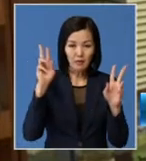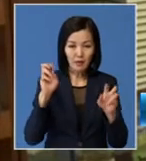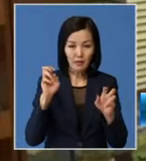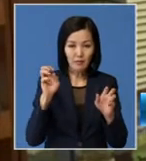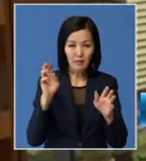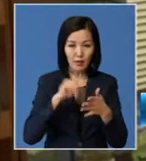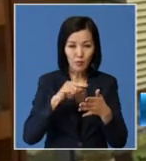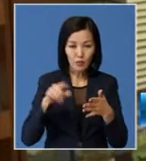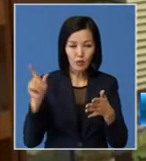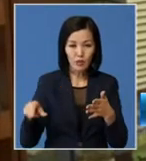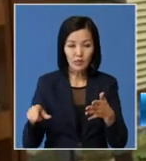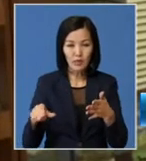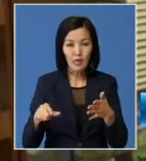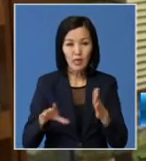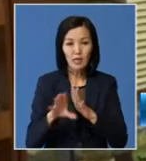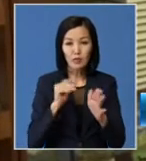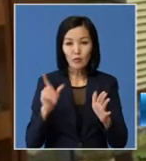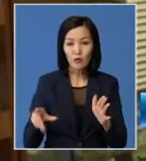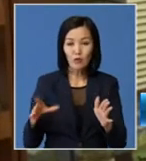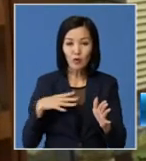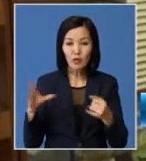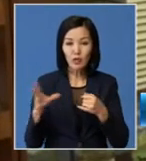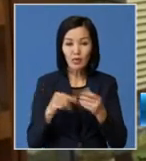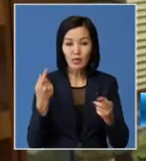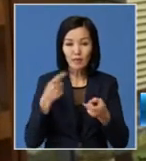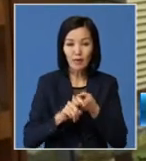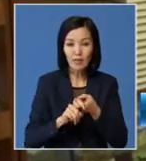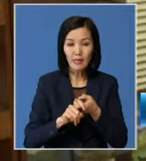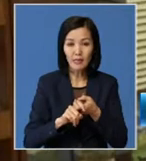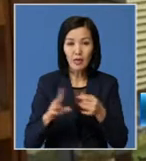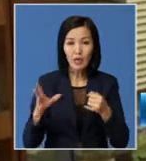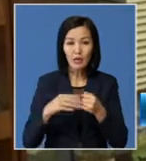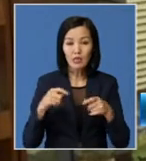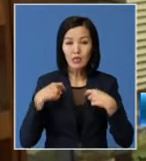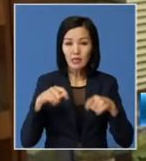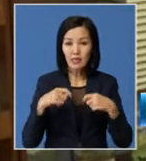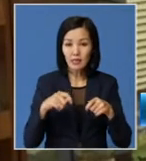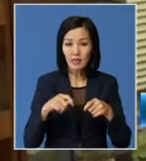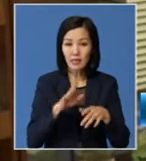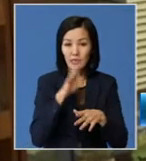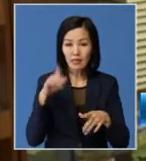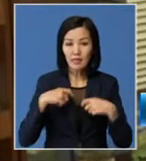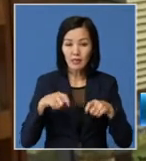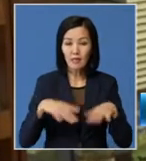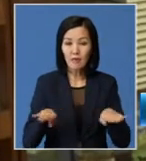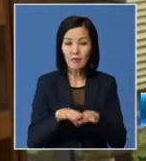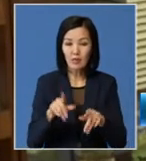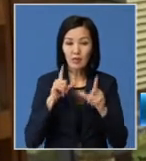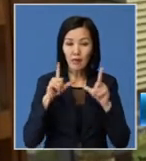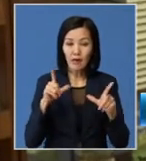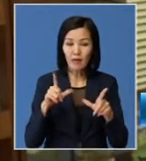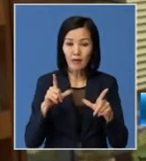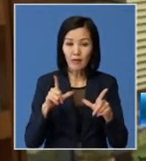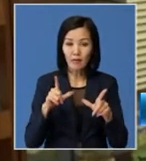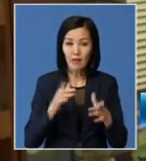депутаты болып отырғанда жоғарғы кеңесте мысалы жерге байланысты жерді сатқан анасы сатқан деп айқайлаған қазақтардың бірі. Ал енді